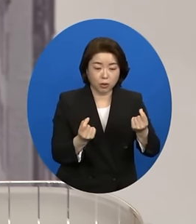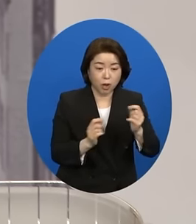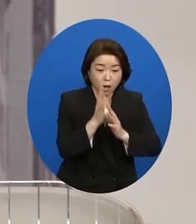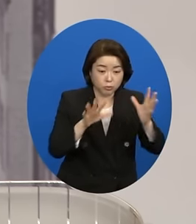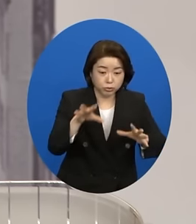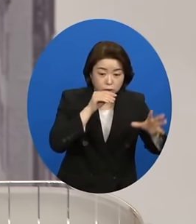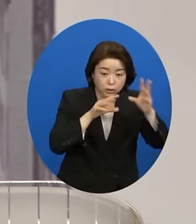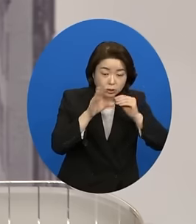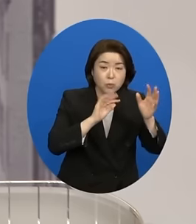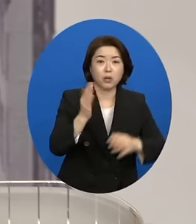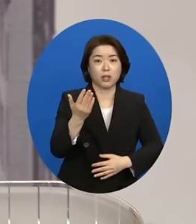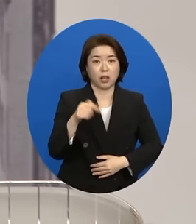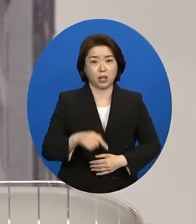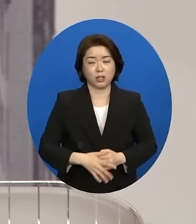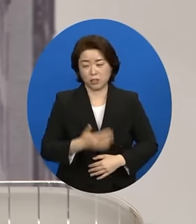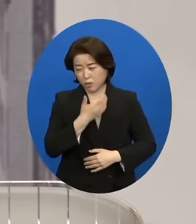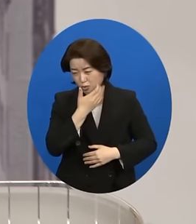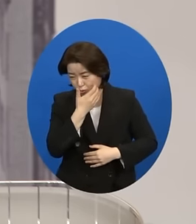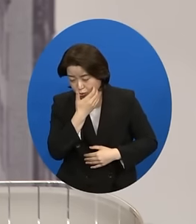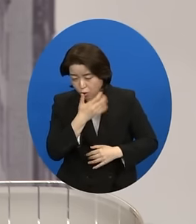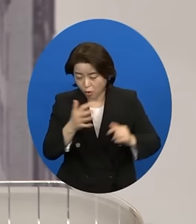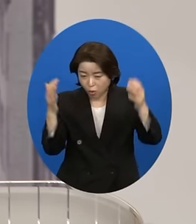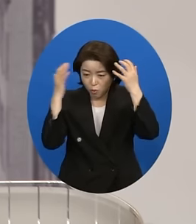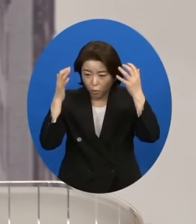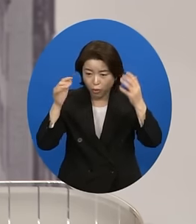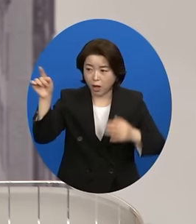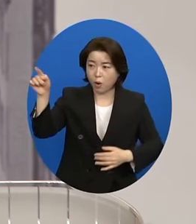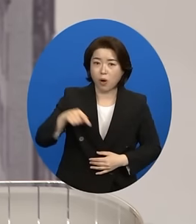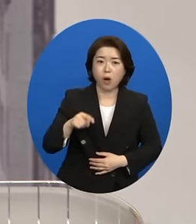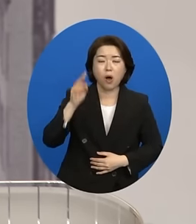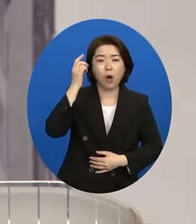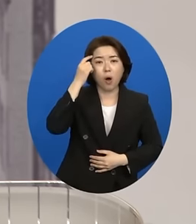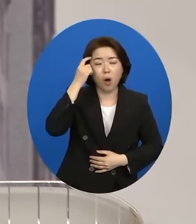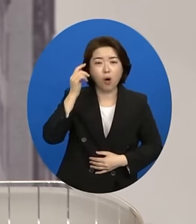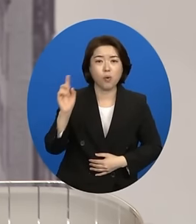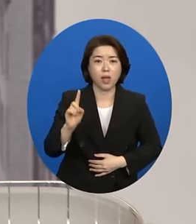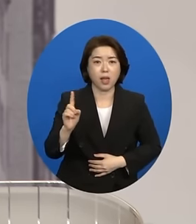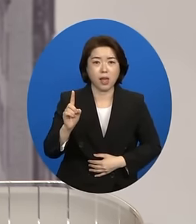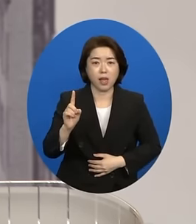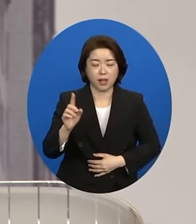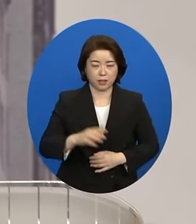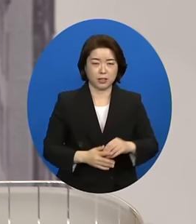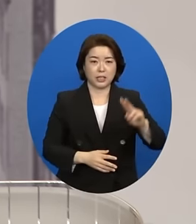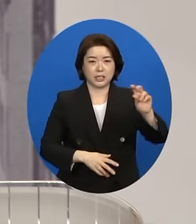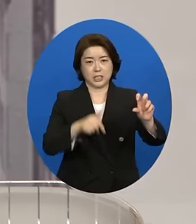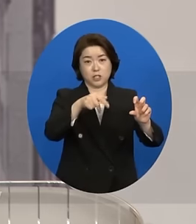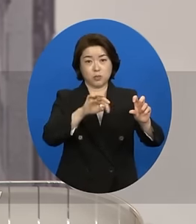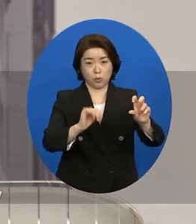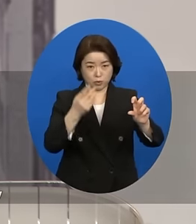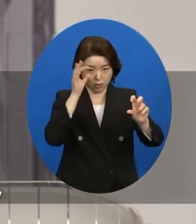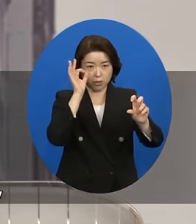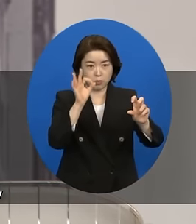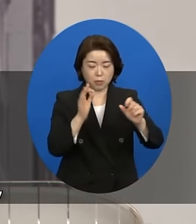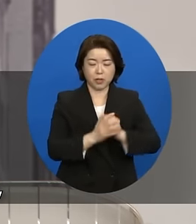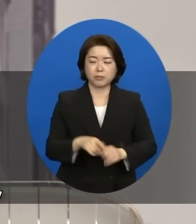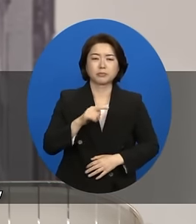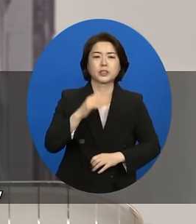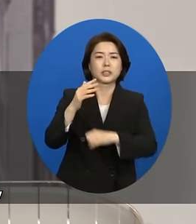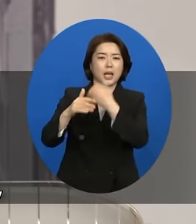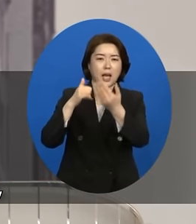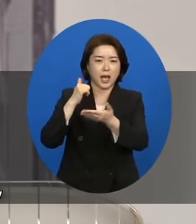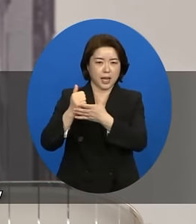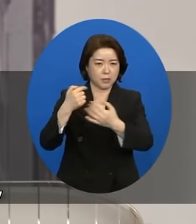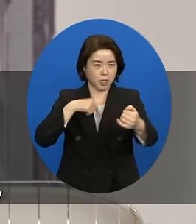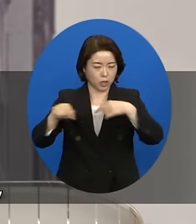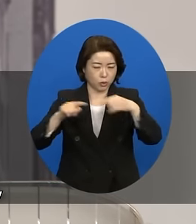왜 이런 굴욕과 고난이 그에게 오게 되는가 그 이유도 나오는데 25절에 보면 그가 하나님의 통치와